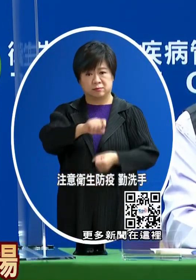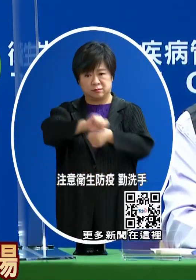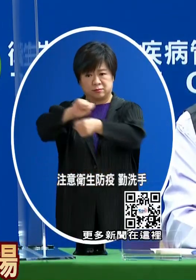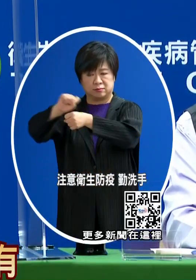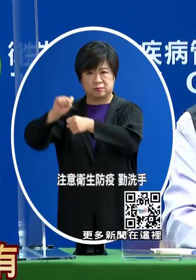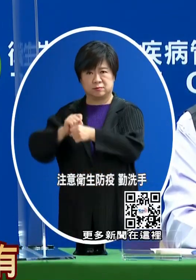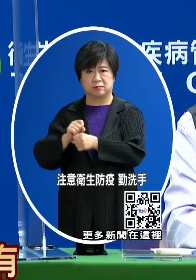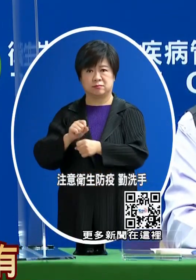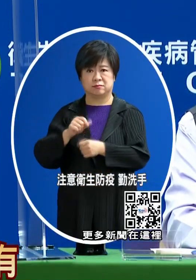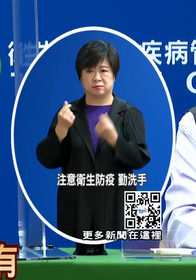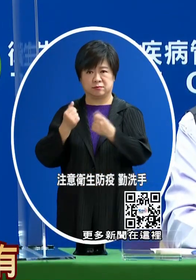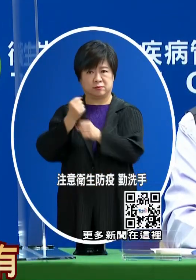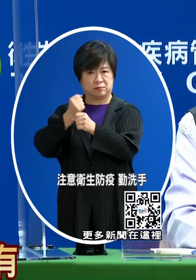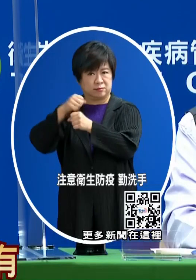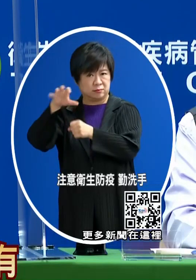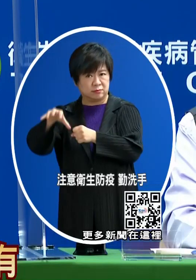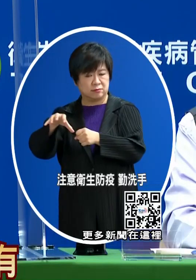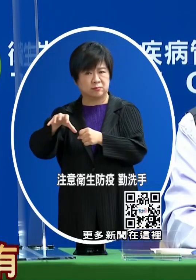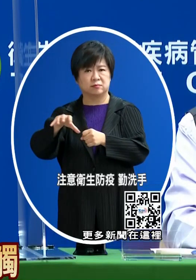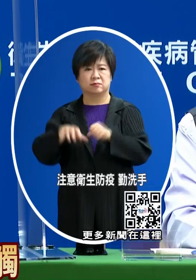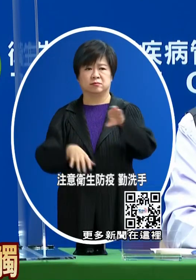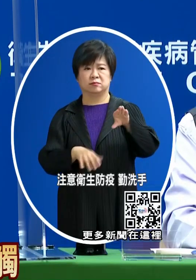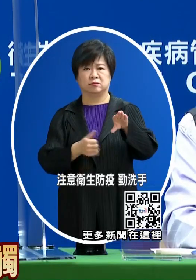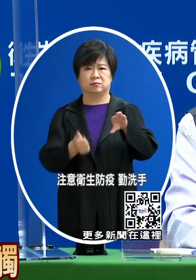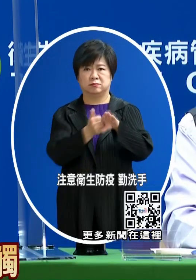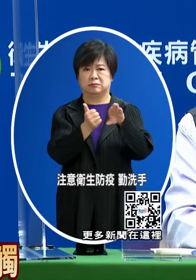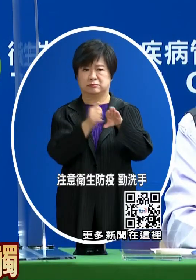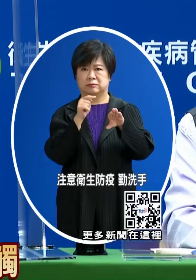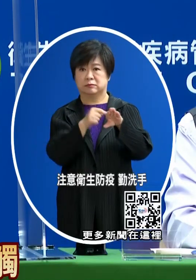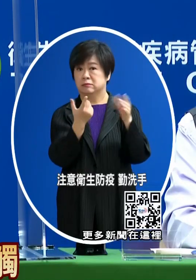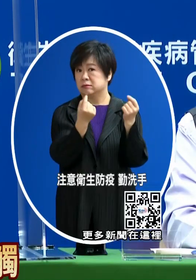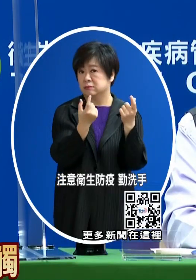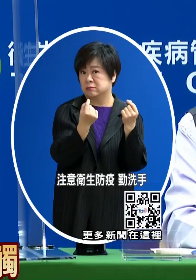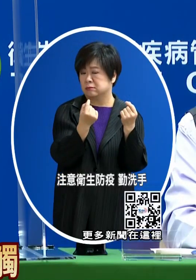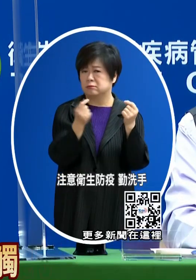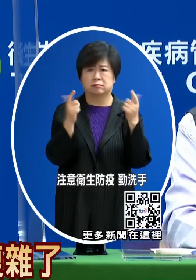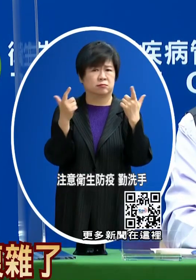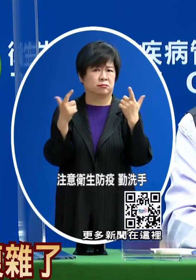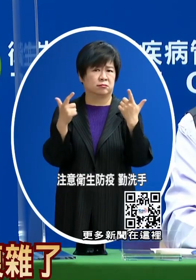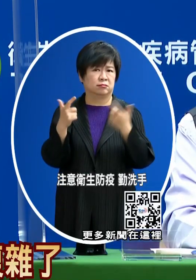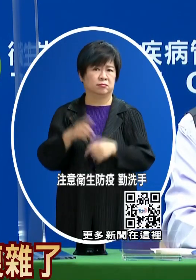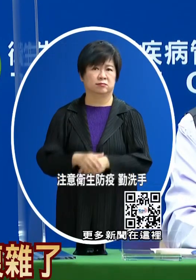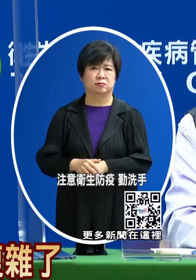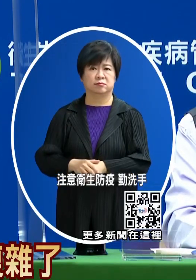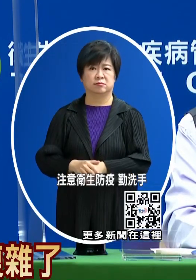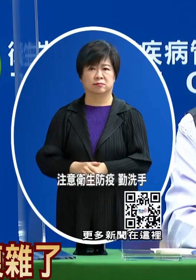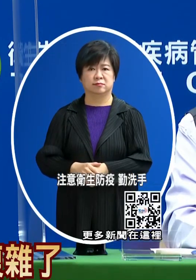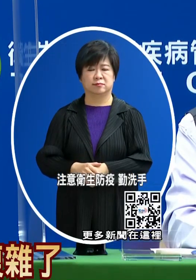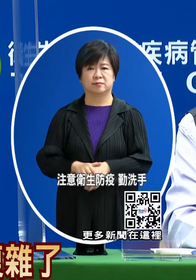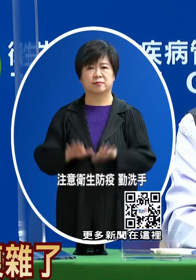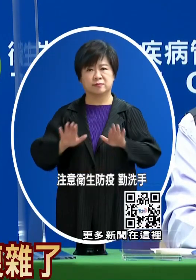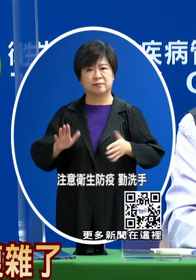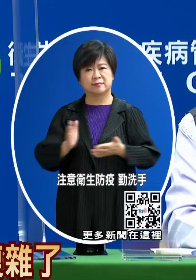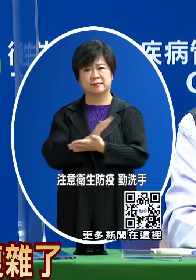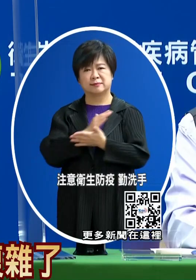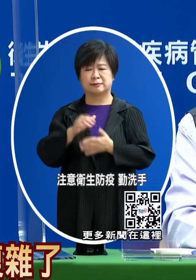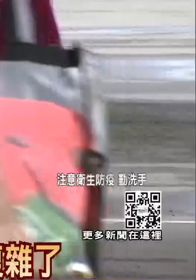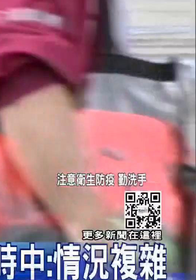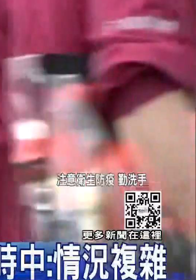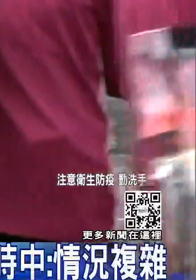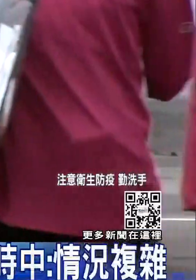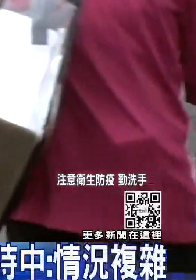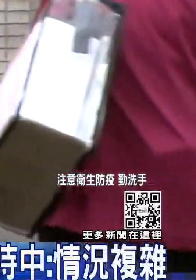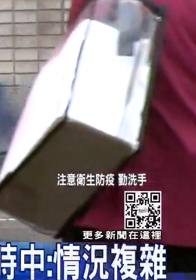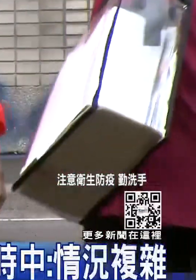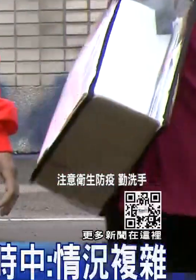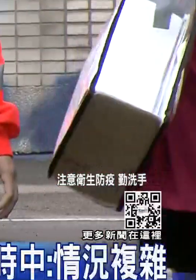关的职场跟交通车的并没有直接的这样的一个接触，所以在目前这情况又更复杂了。